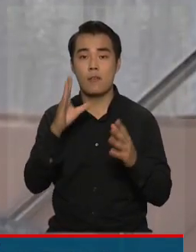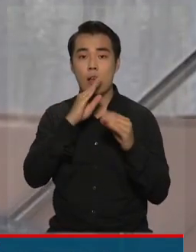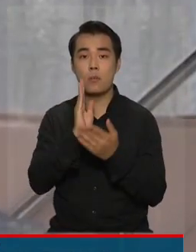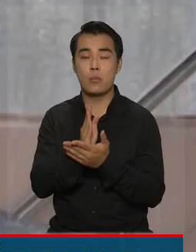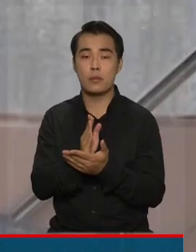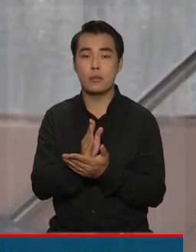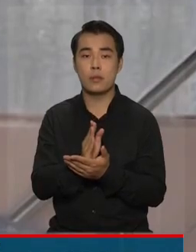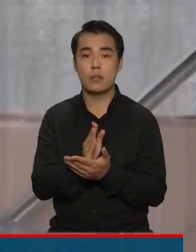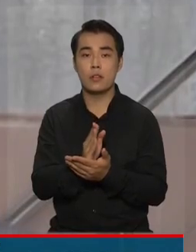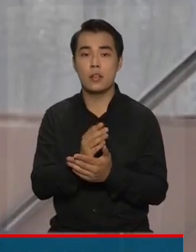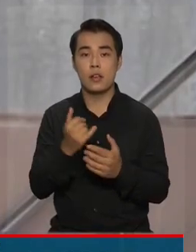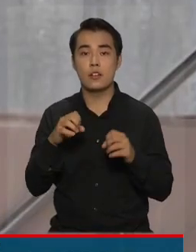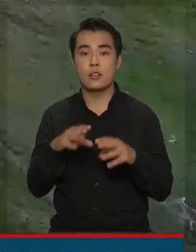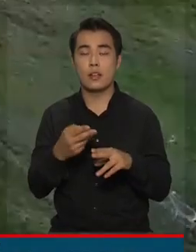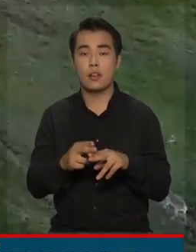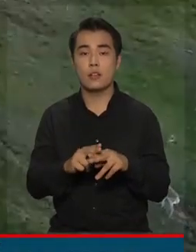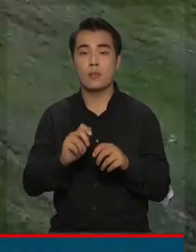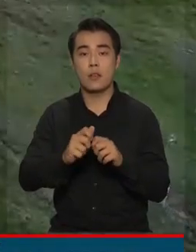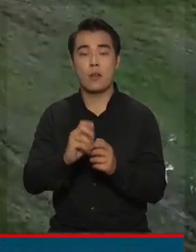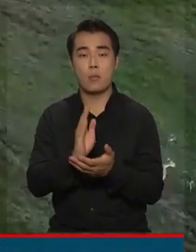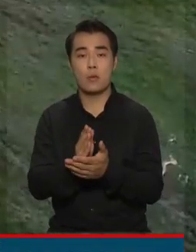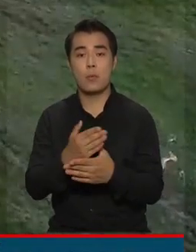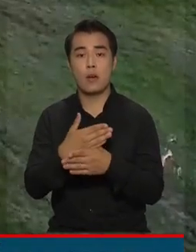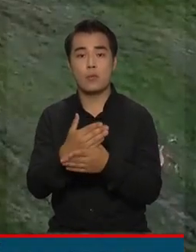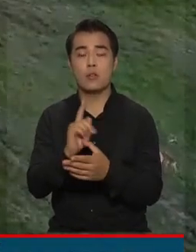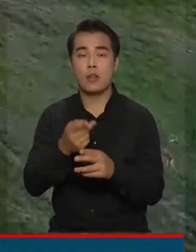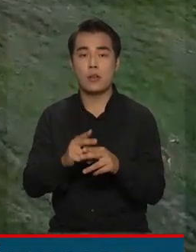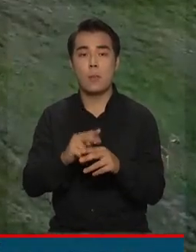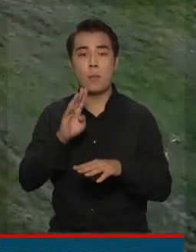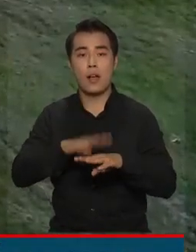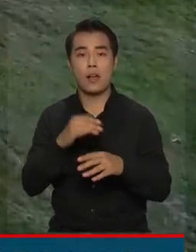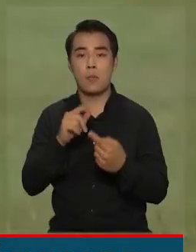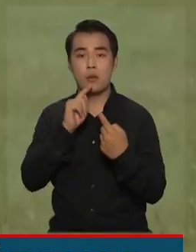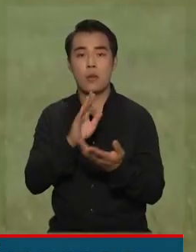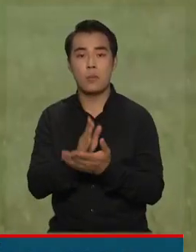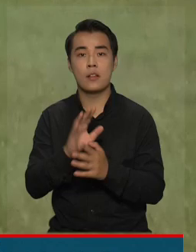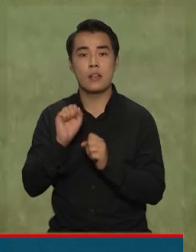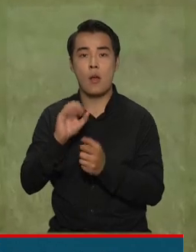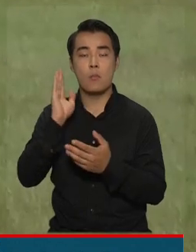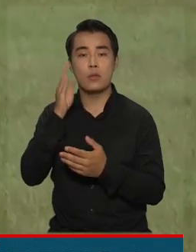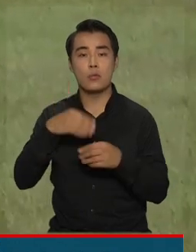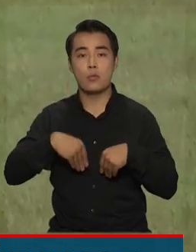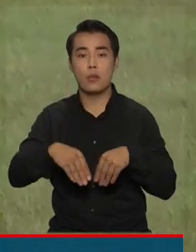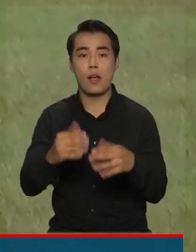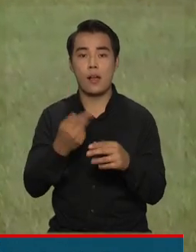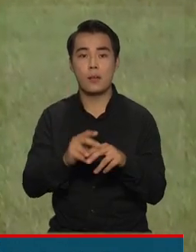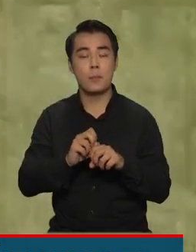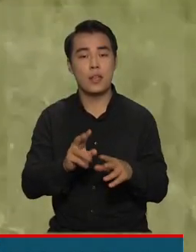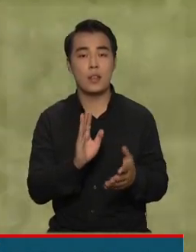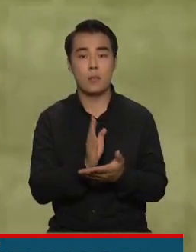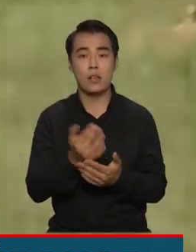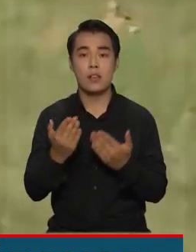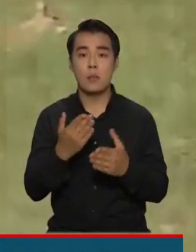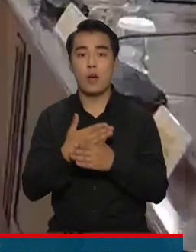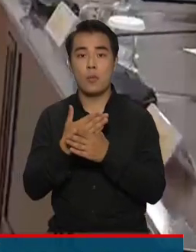будут рассчитываться убытки. Убытки никак не покрываются. Банки отказываются страховать будущий урожай от подобных бедствий. Чтобы